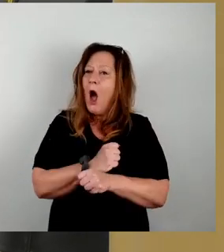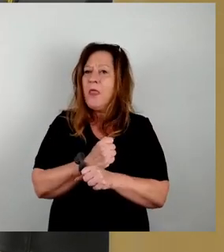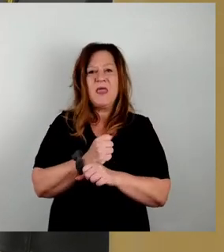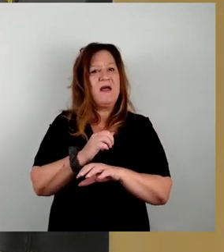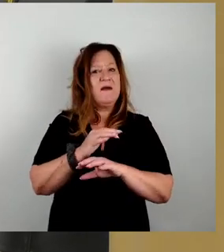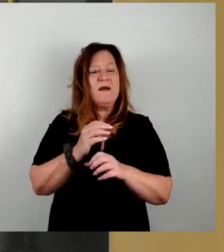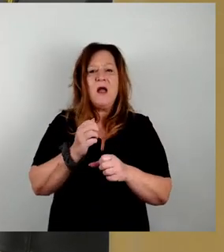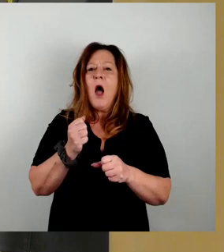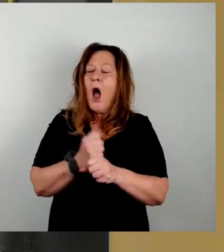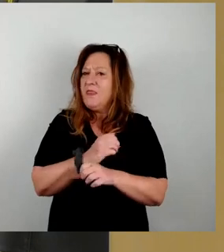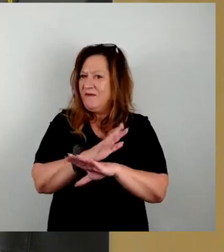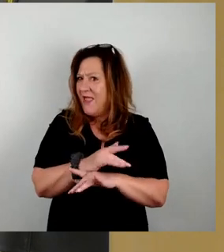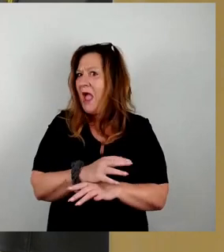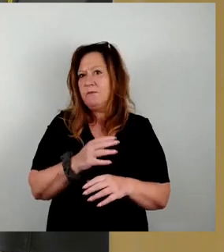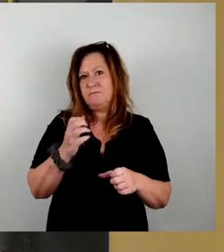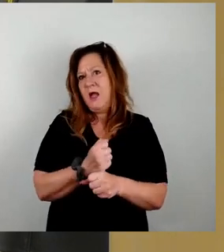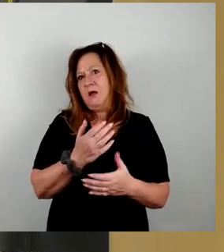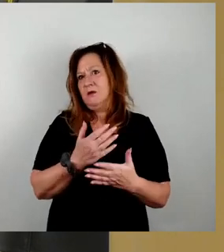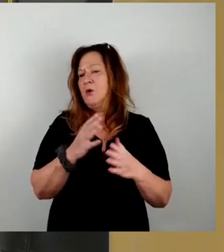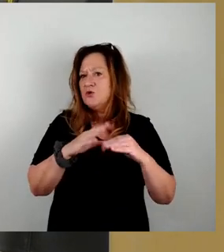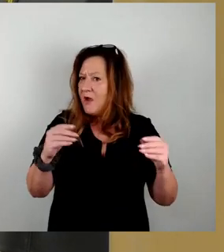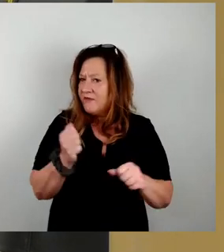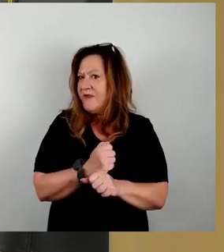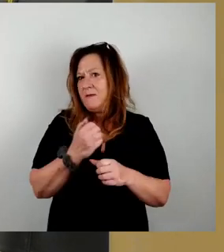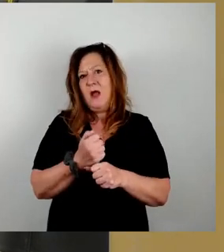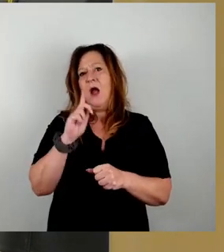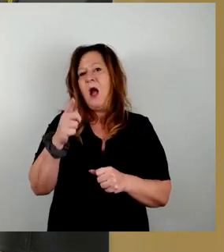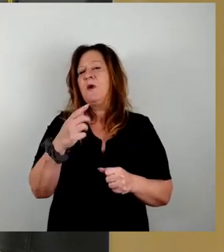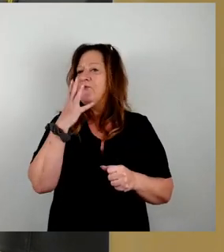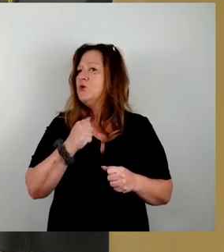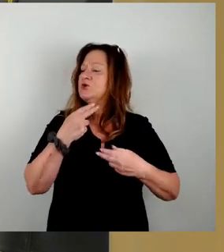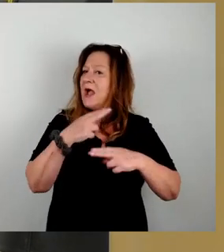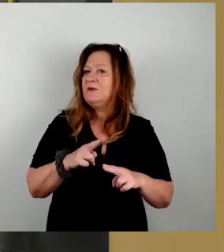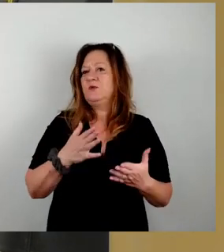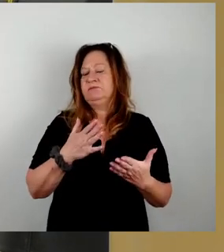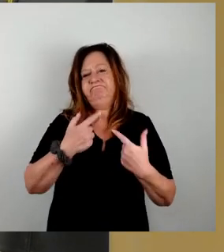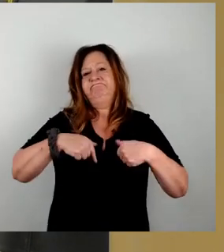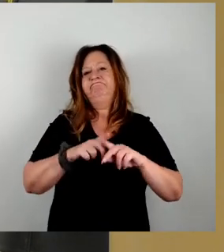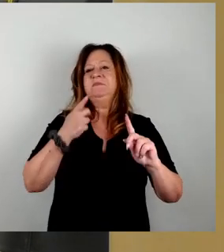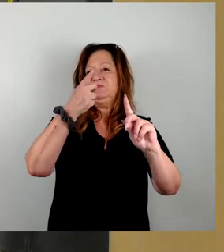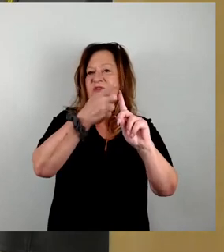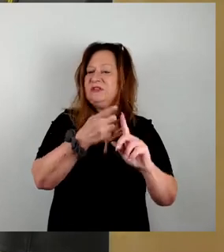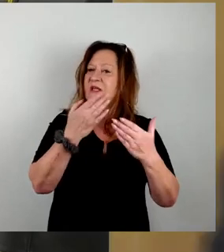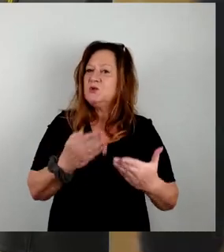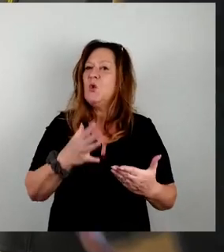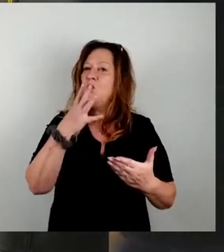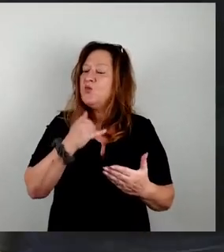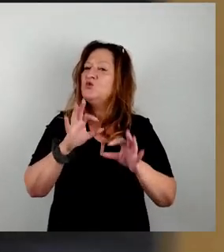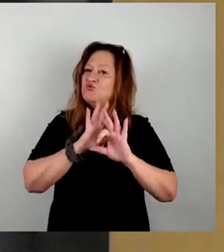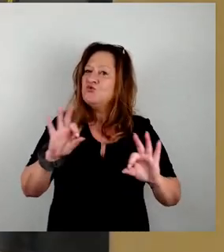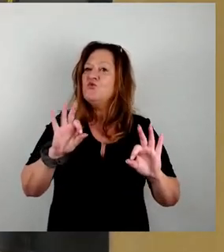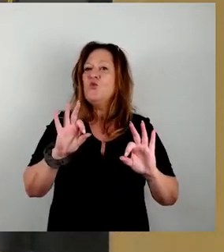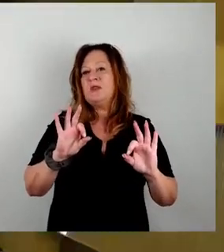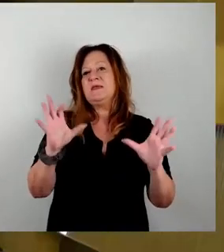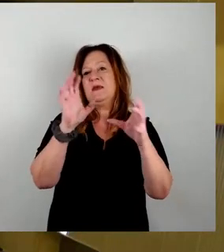etwas Zeit, aber Sie können sicher sein, wir arbeiten dran und es ist eins unserer Ziele, dass wir das zu einem guten gemeinsamen Ergebnis bringen.